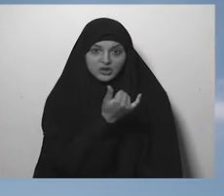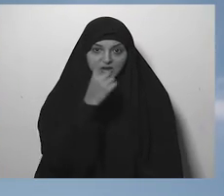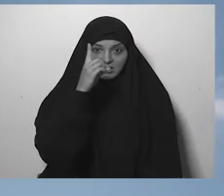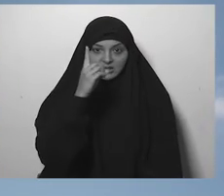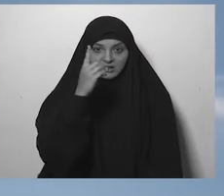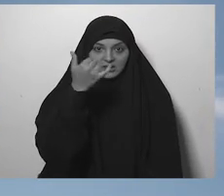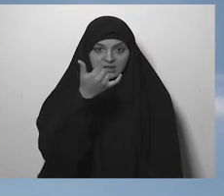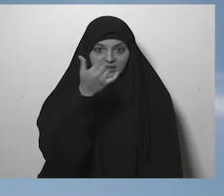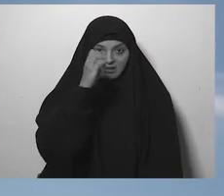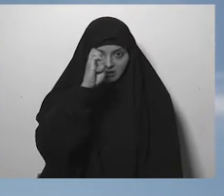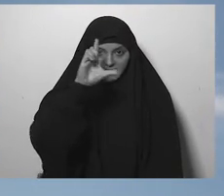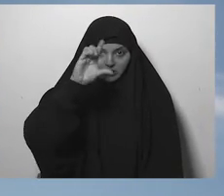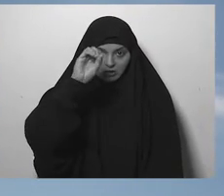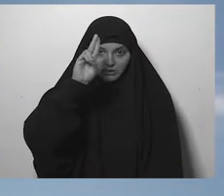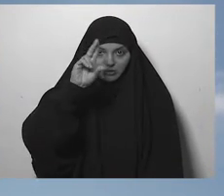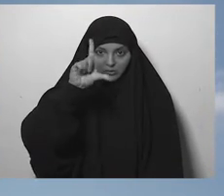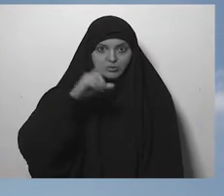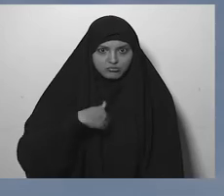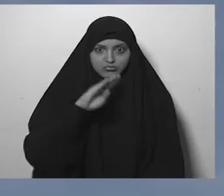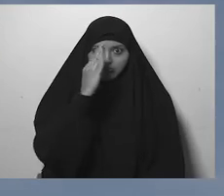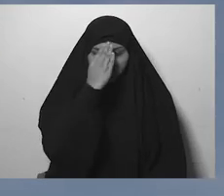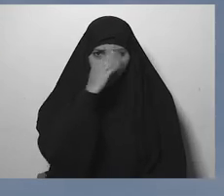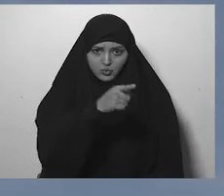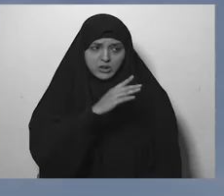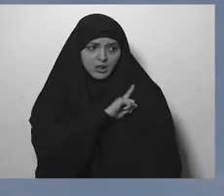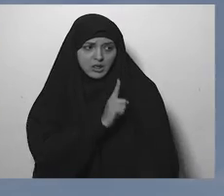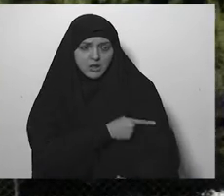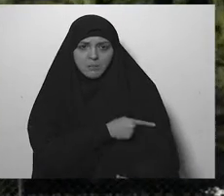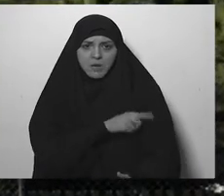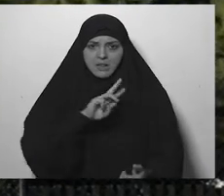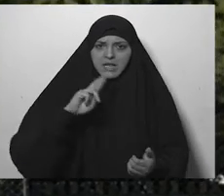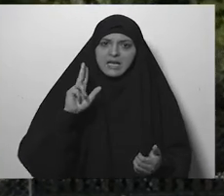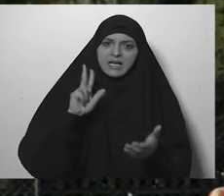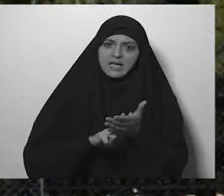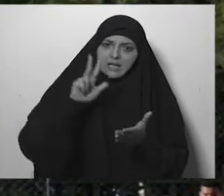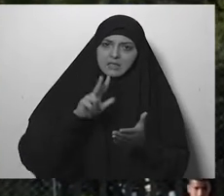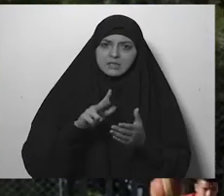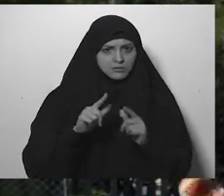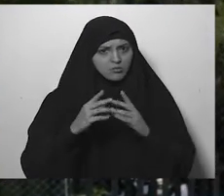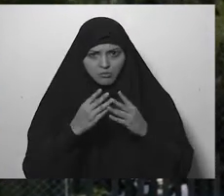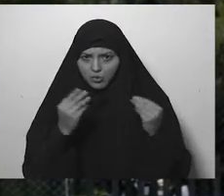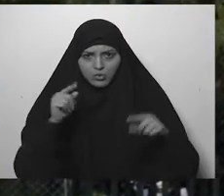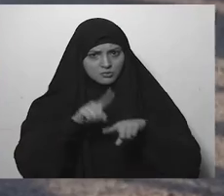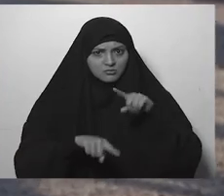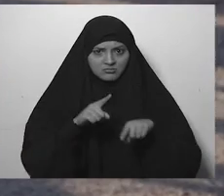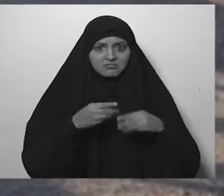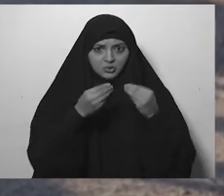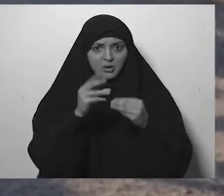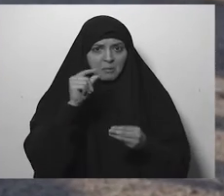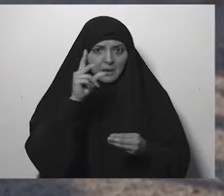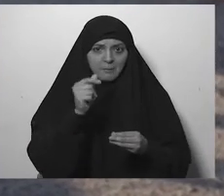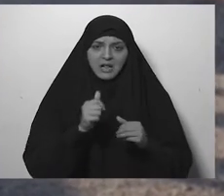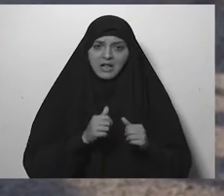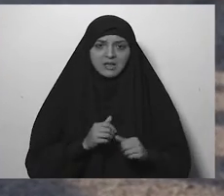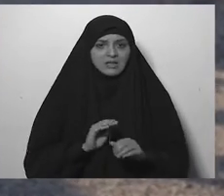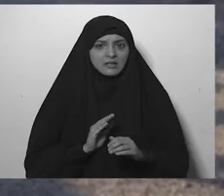Julloul, par exemple, a pris conscience qu'il était vraiment capable de réaliser pas mal de choses. Ça l'a motivé à avancer dans sa vie, terminer